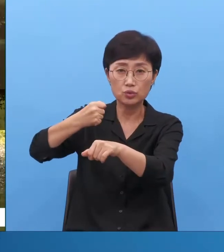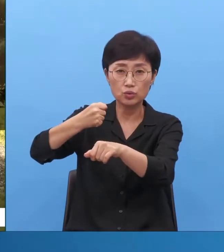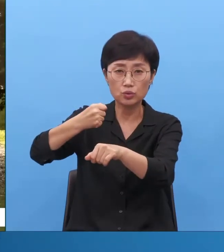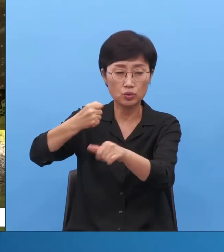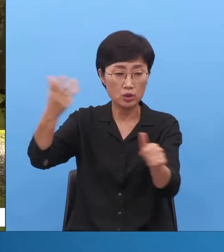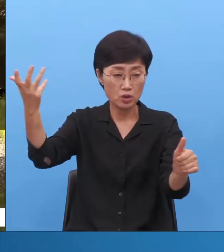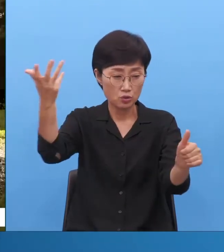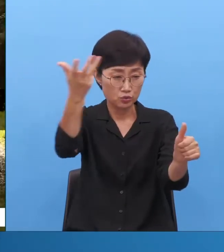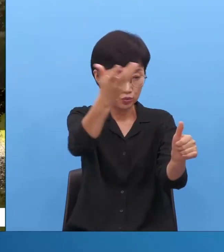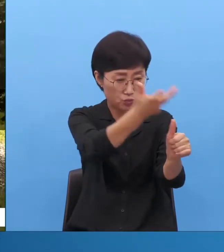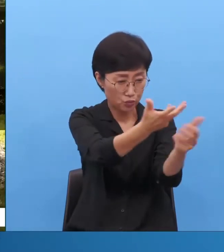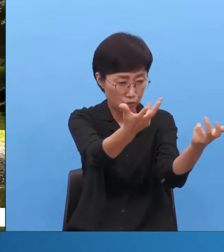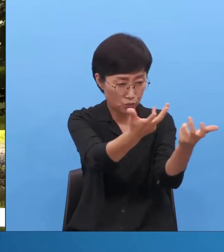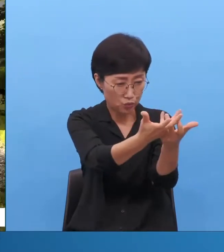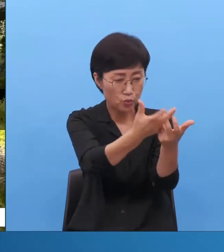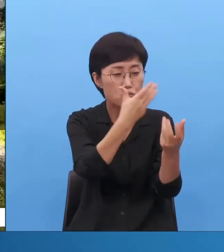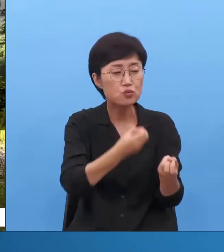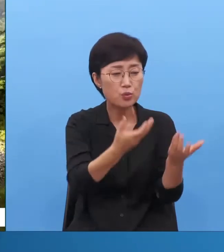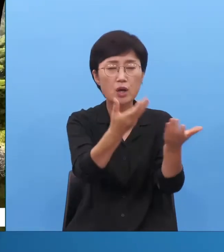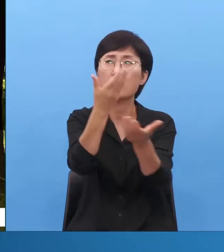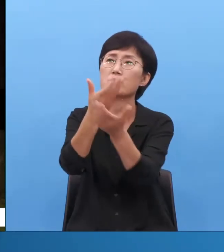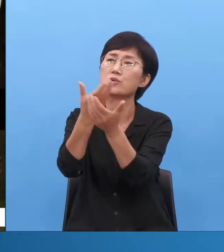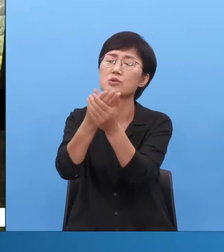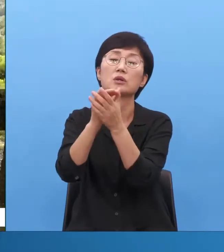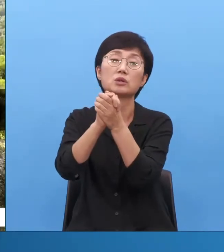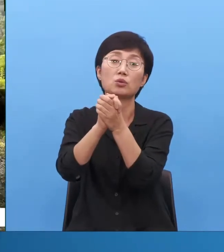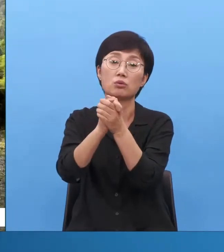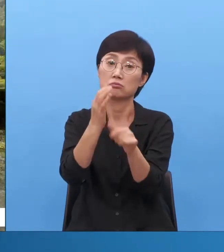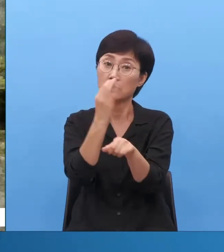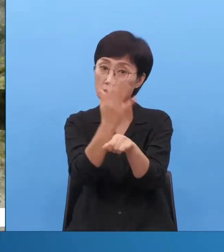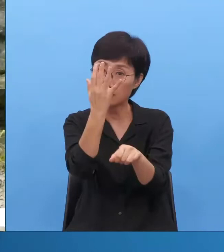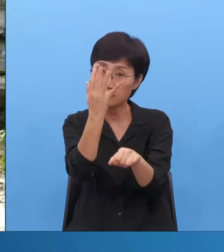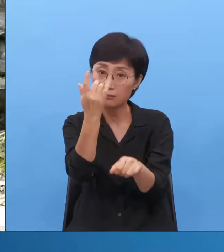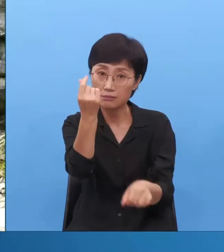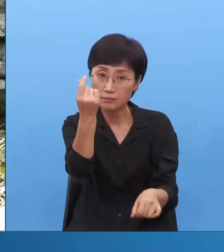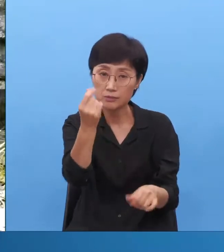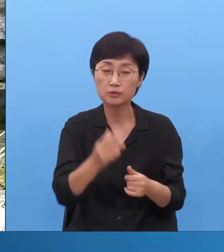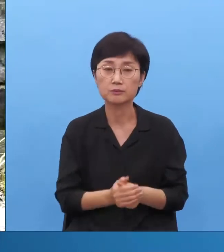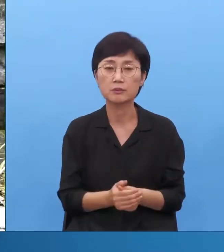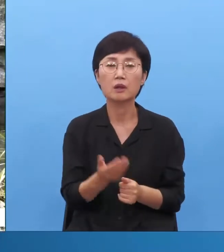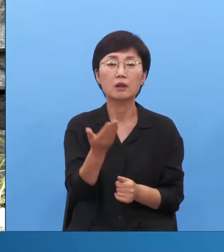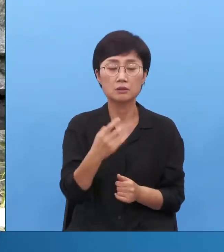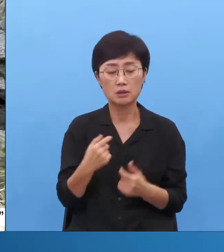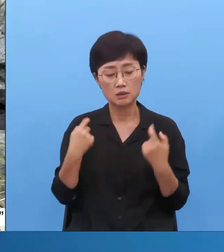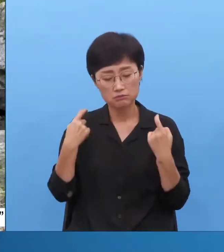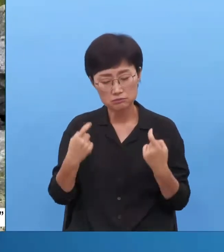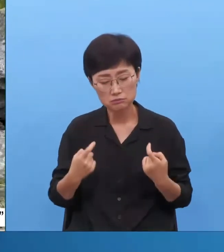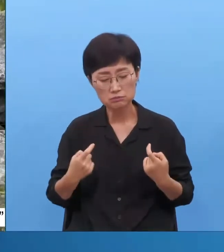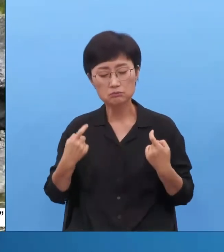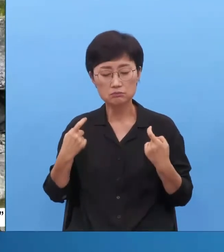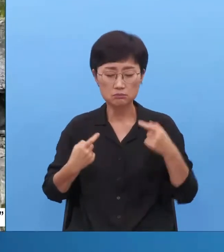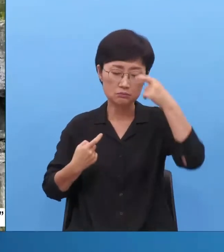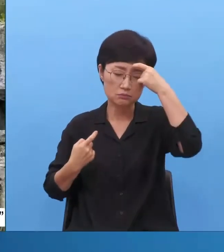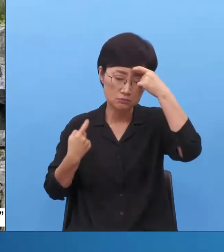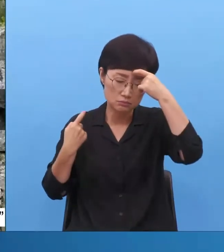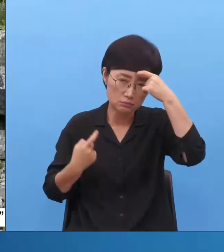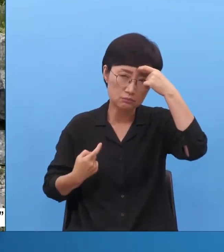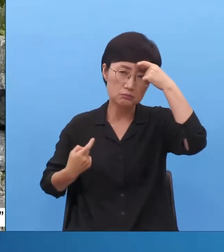사람에게 축복하옵소서. 간단하죠? 근데 이 순례자들이